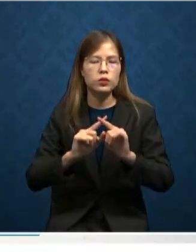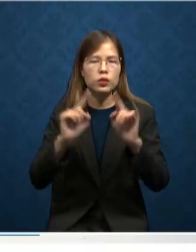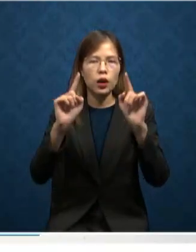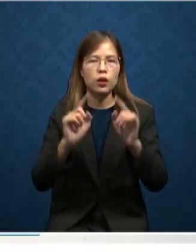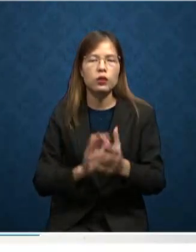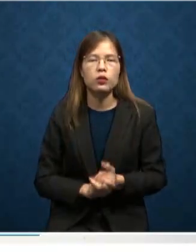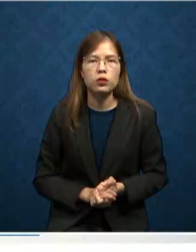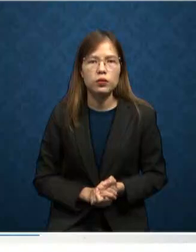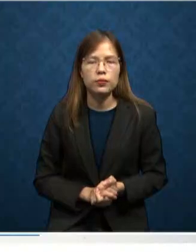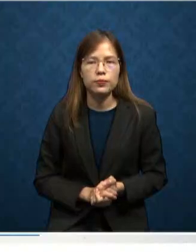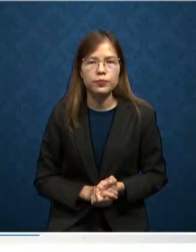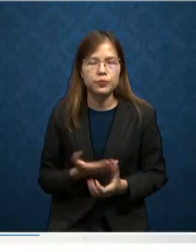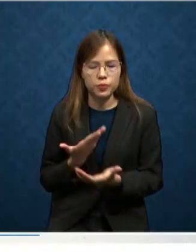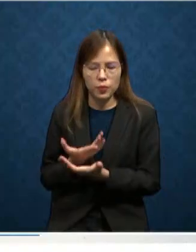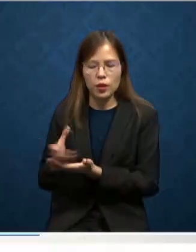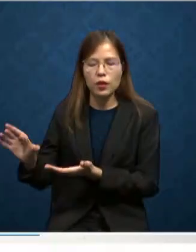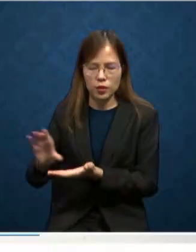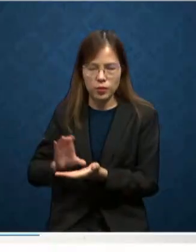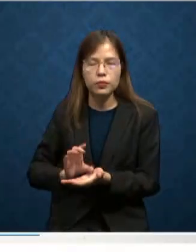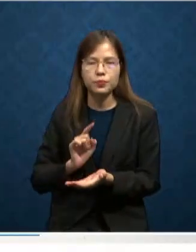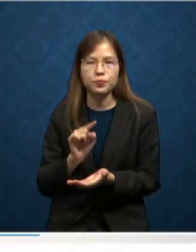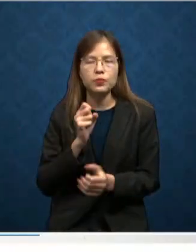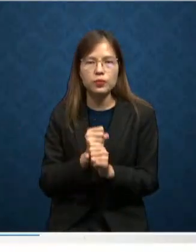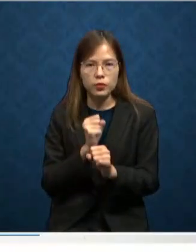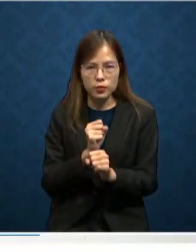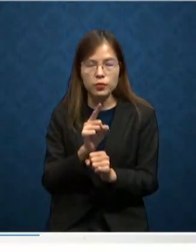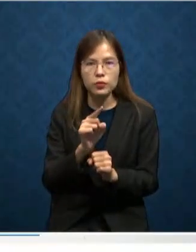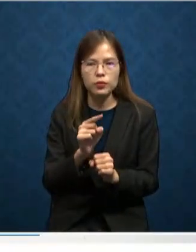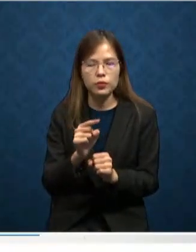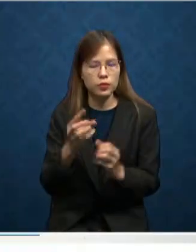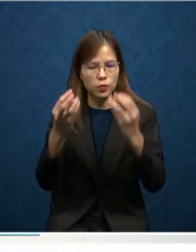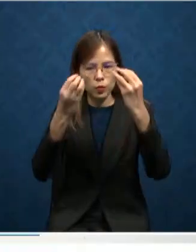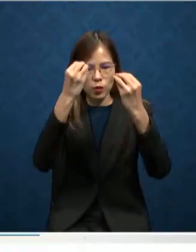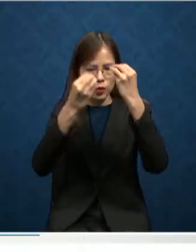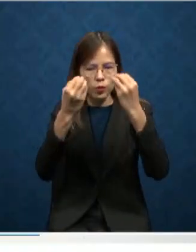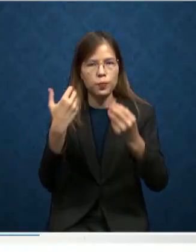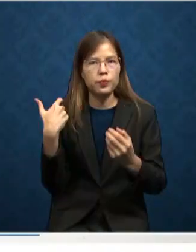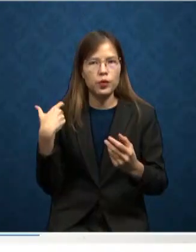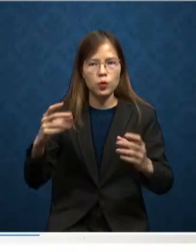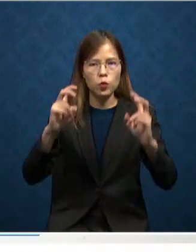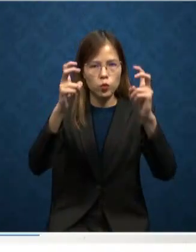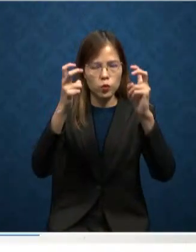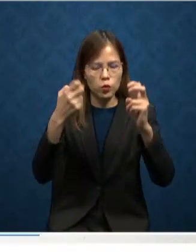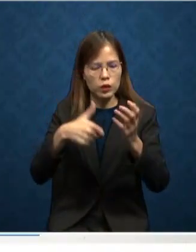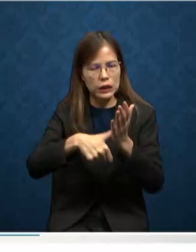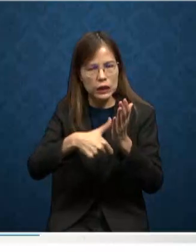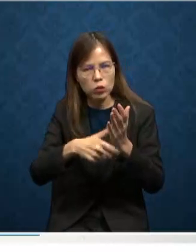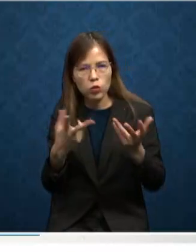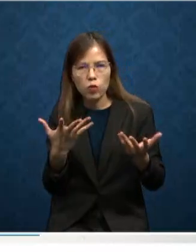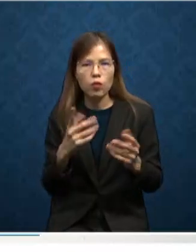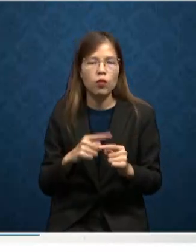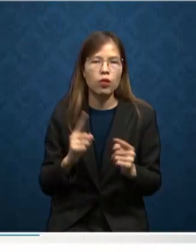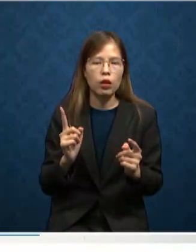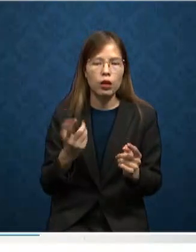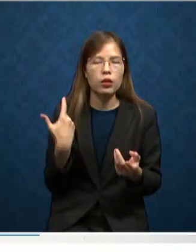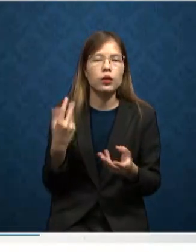อื่นนะพอมีเรื่องมทรัพย์มาก็เลยเ่อจะทำให้เราสับสนกับเรื่องจำนวนคดีค้างอันนี้ก็ก็ขออนุญาตเดี๋ยว๋ไป